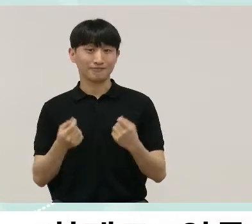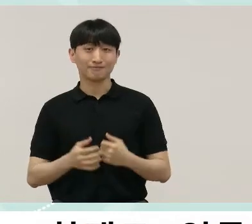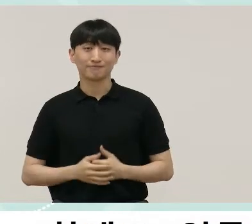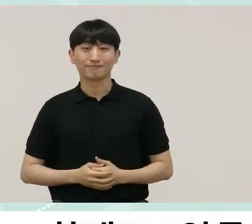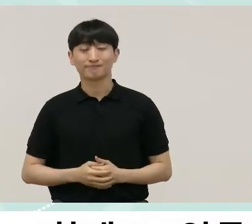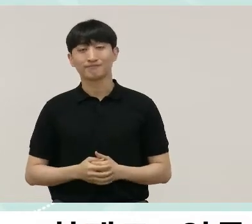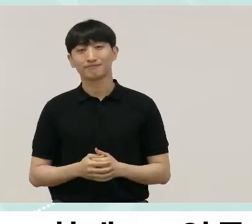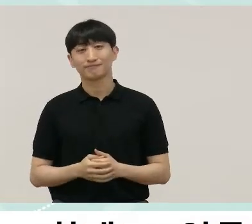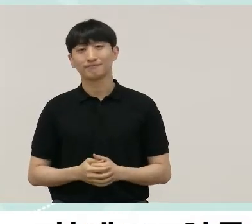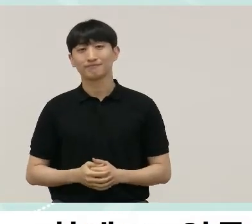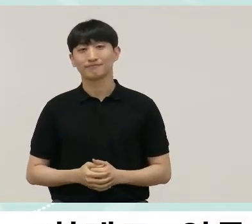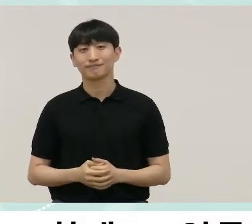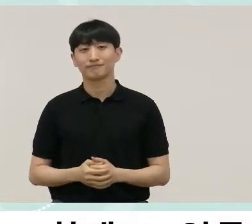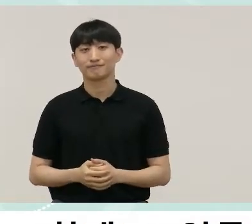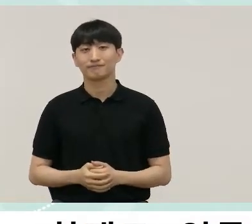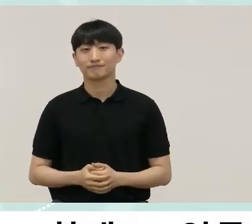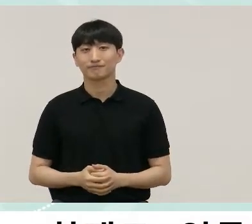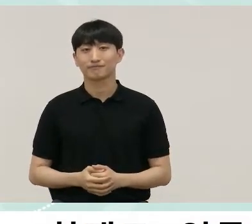같습니다.